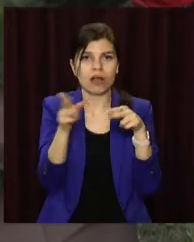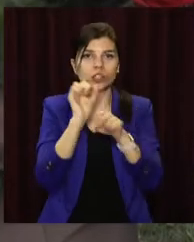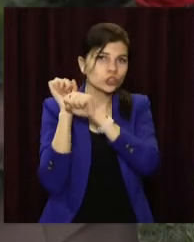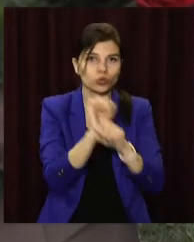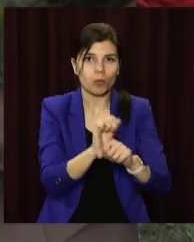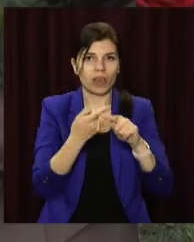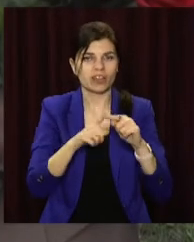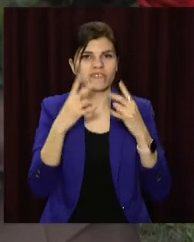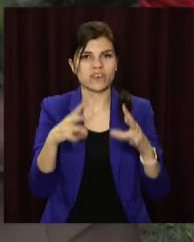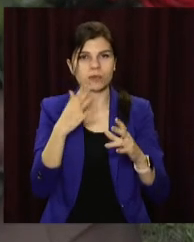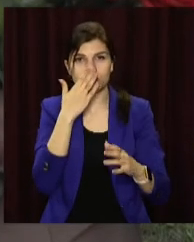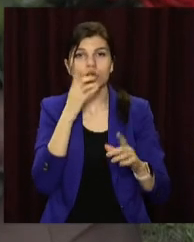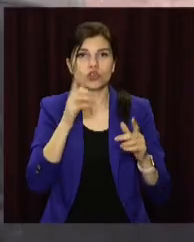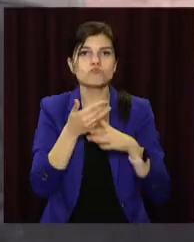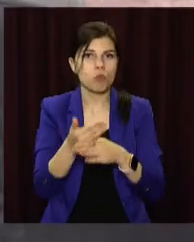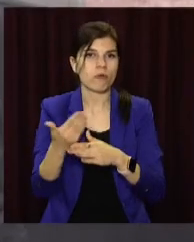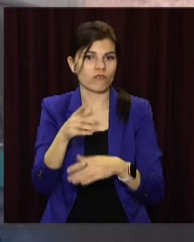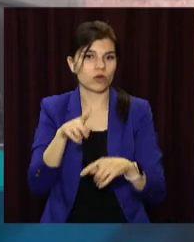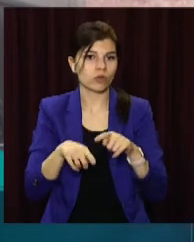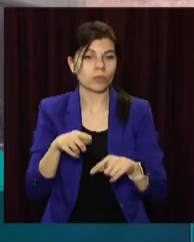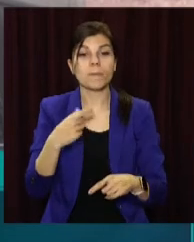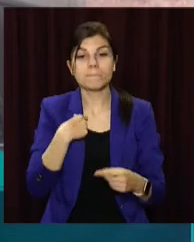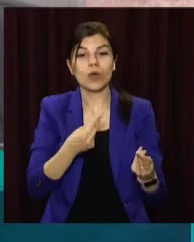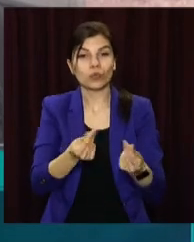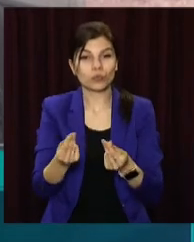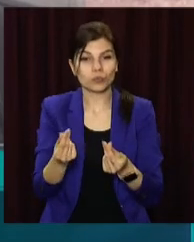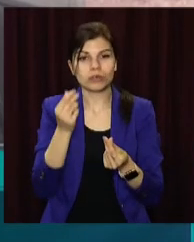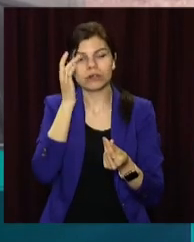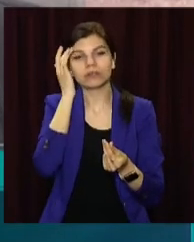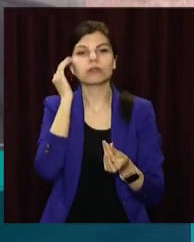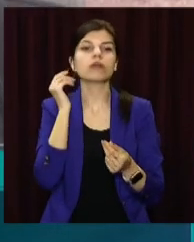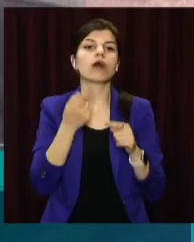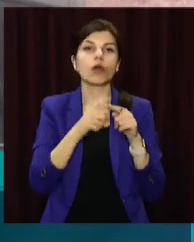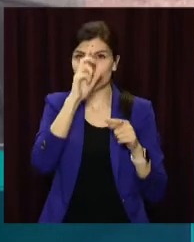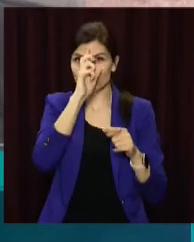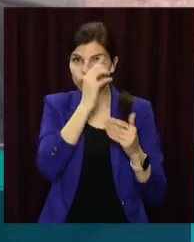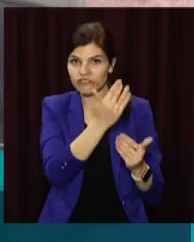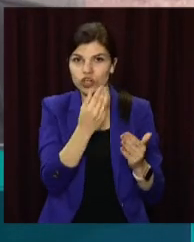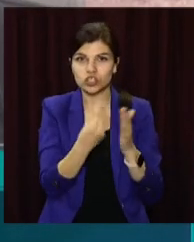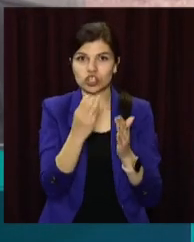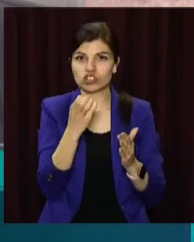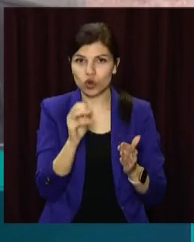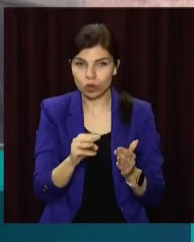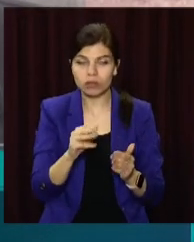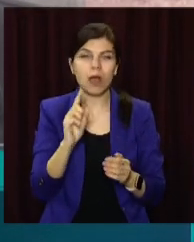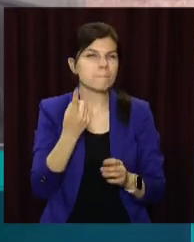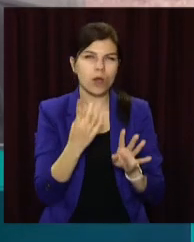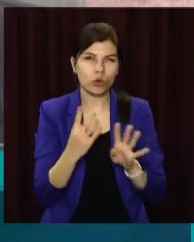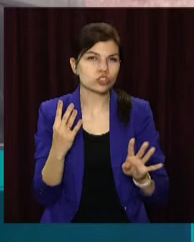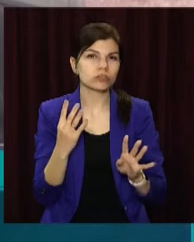І допомагають їхнім рідним. Мы закупили за бюджетный счет, в первую